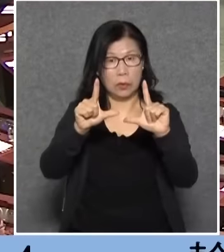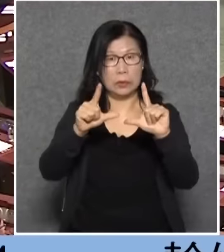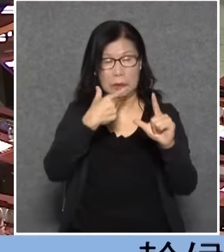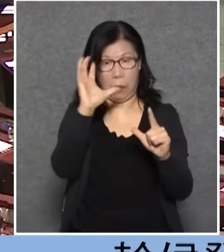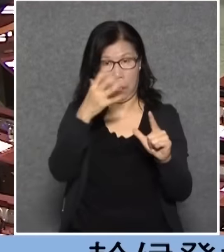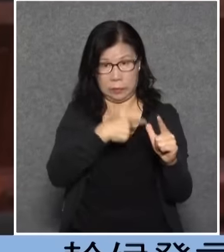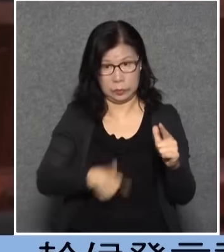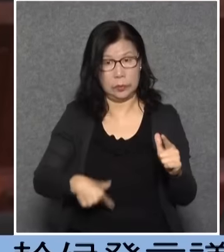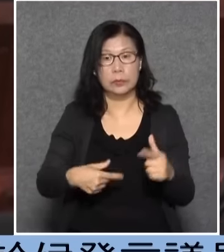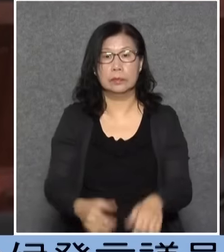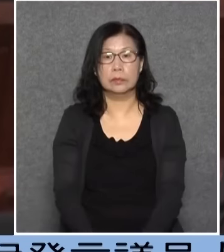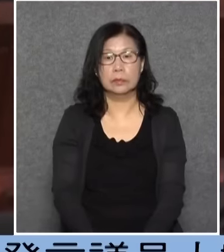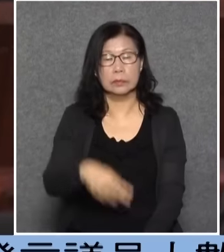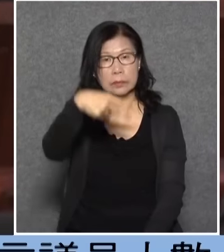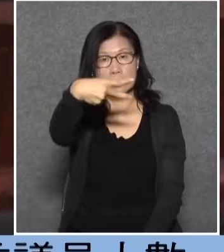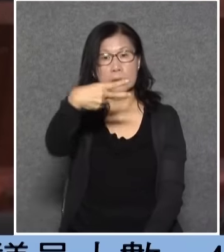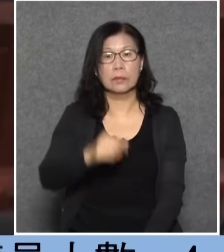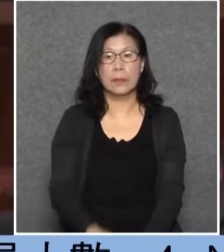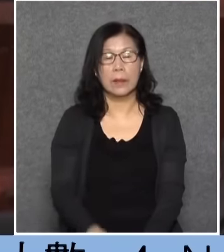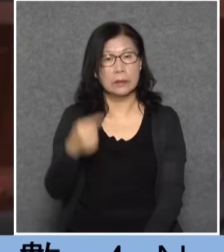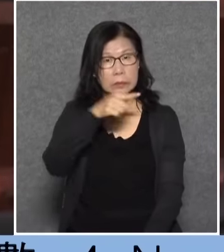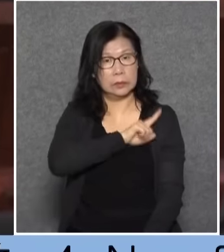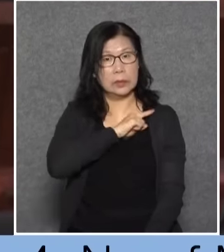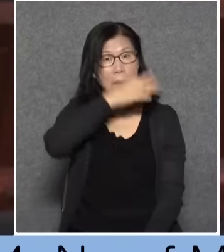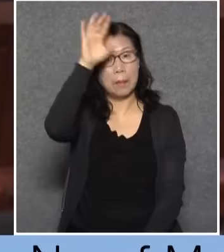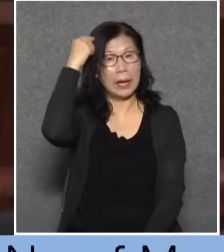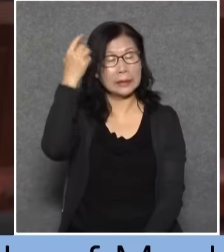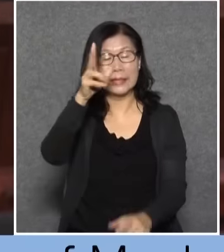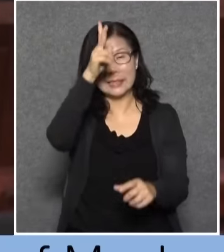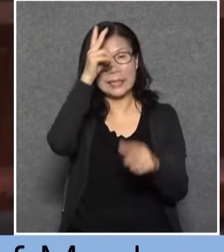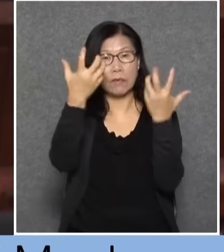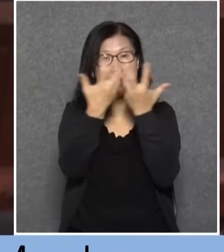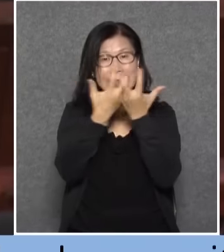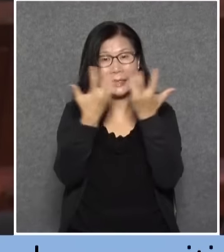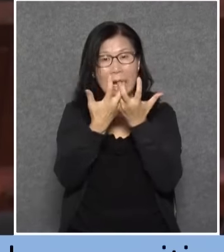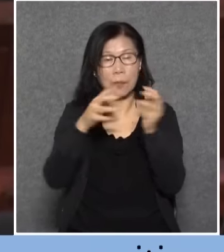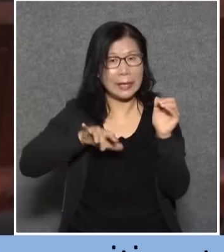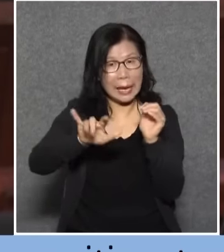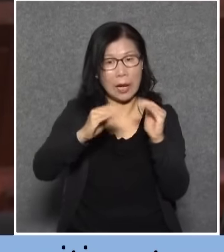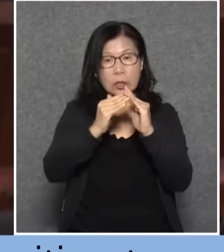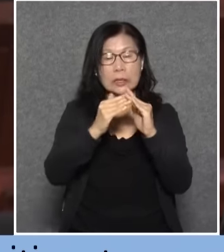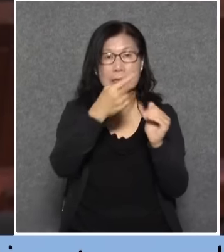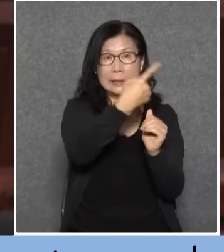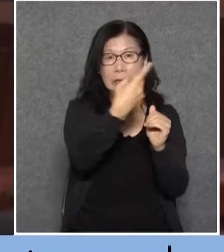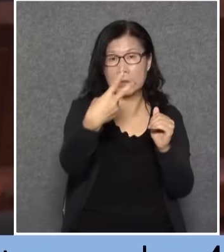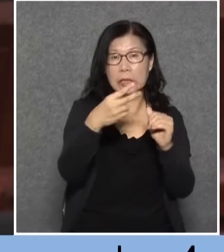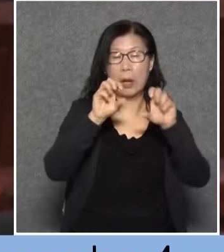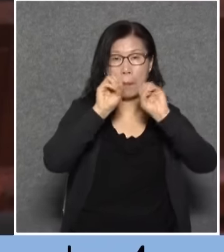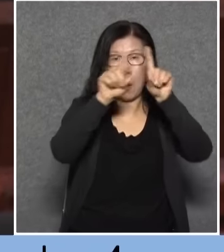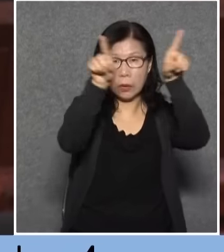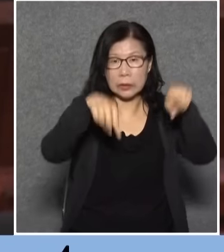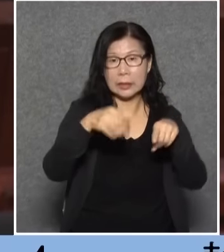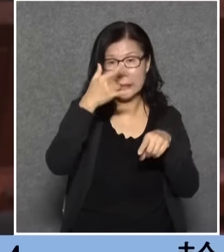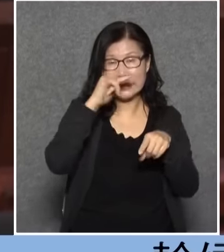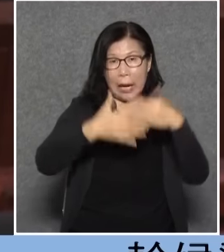題的。第二呢，就我知道審計處它有兩份的報告，一份是針對這個民航處的新總